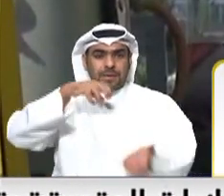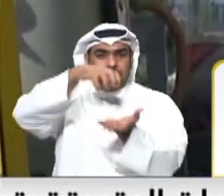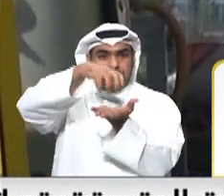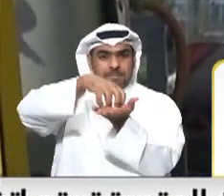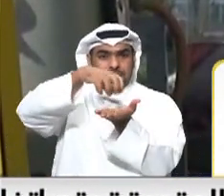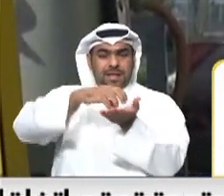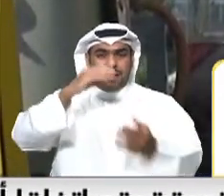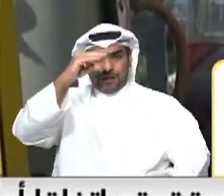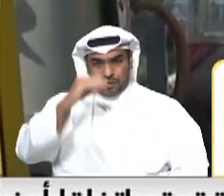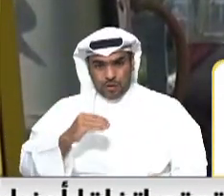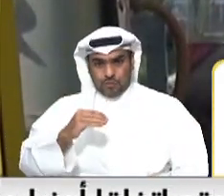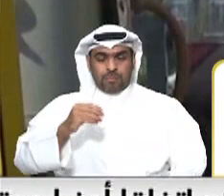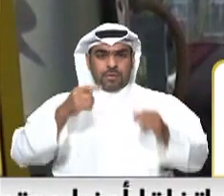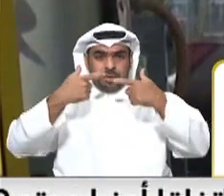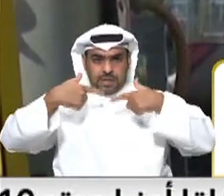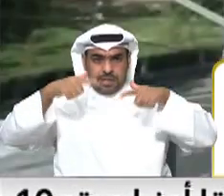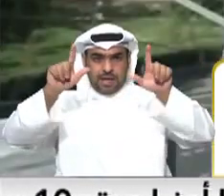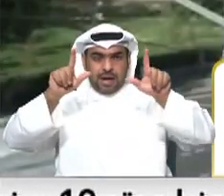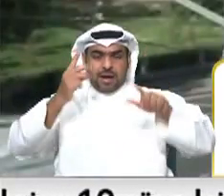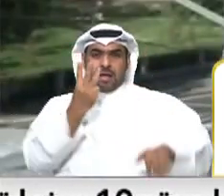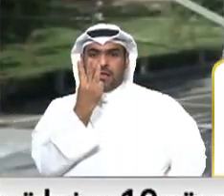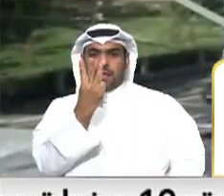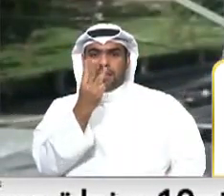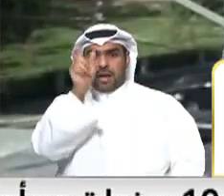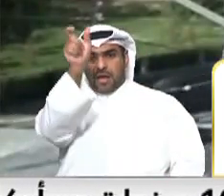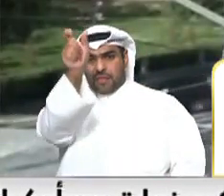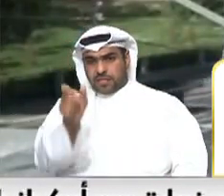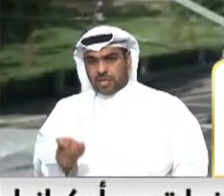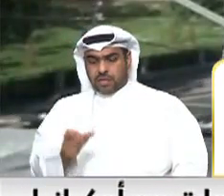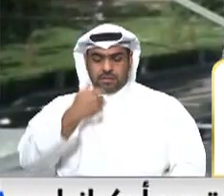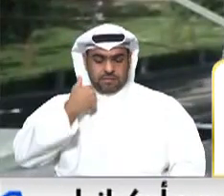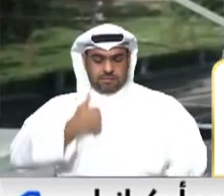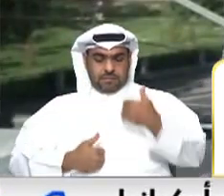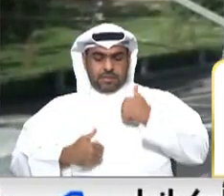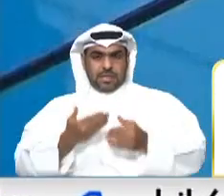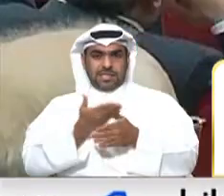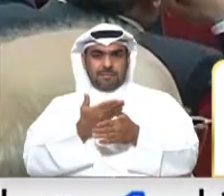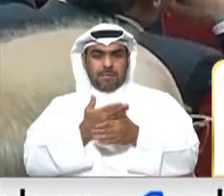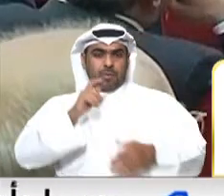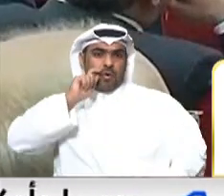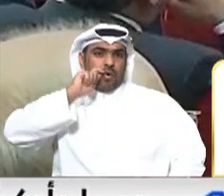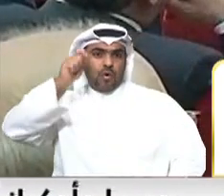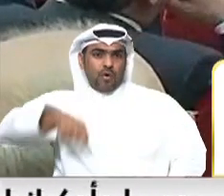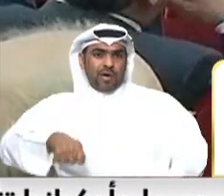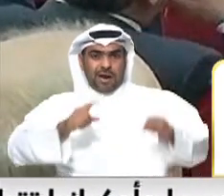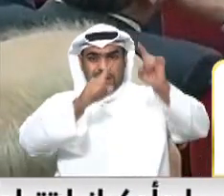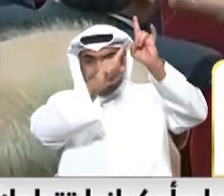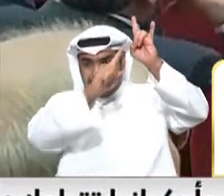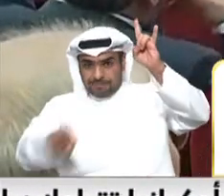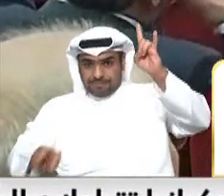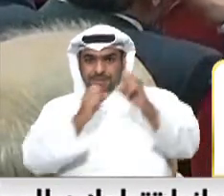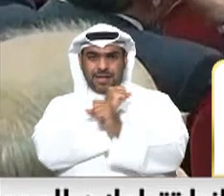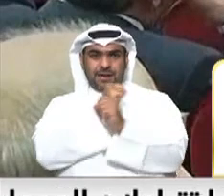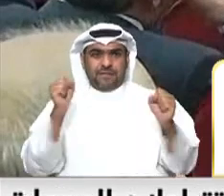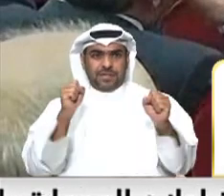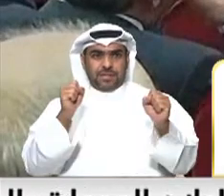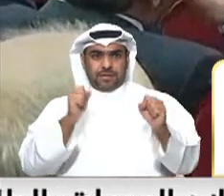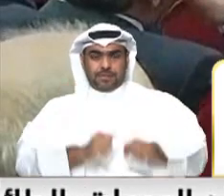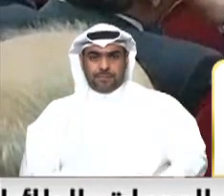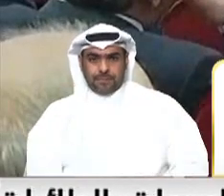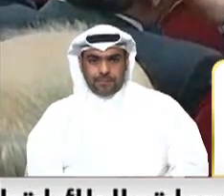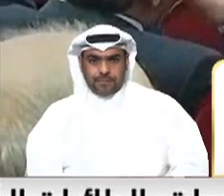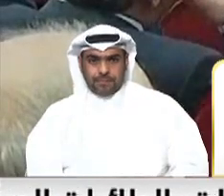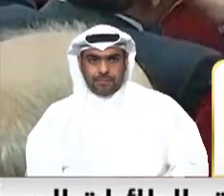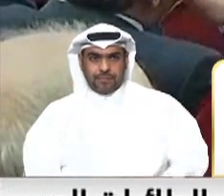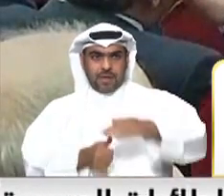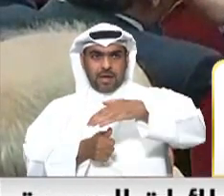نتيجه انهيار مدخل مبنى سكني بعد تعرضه للقصف بالتزامن مع هذا التصعيد الميداني تعهد